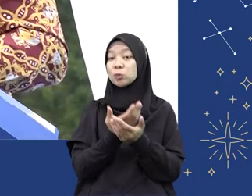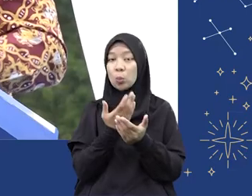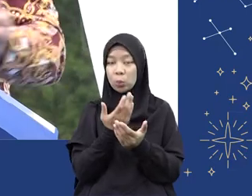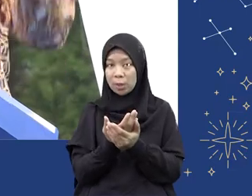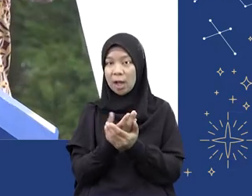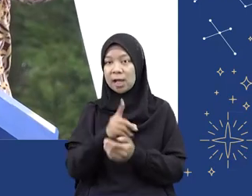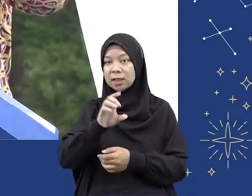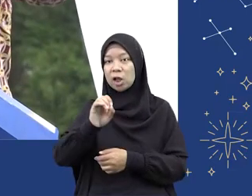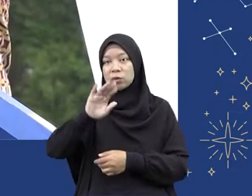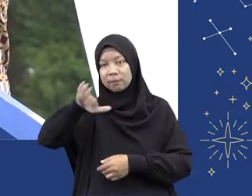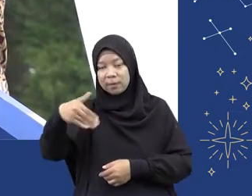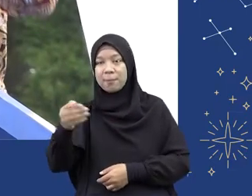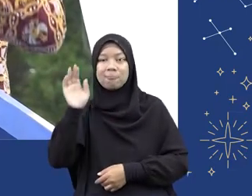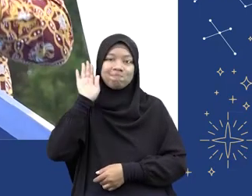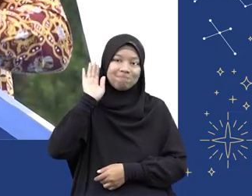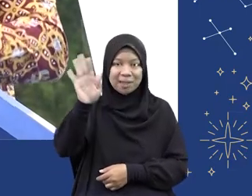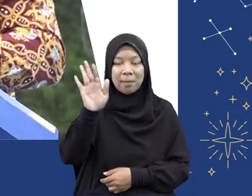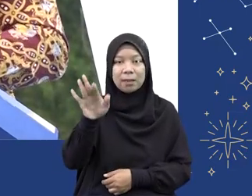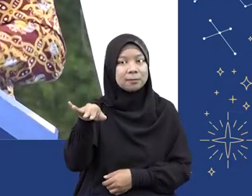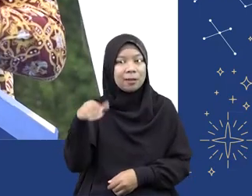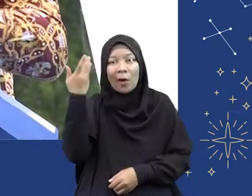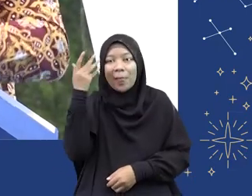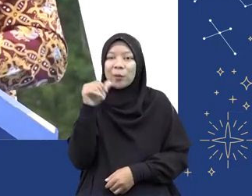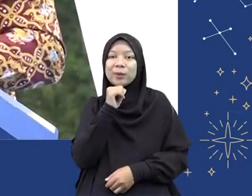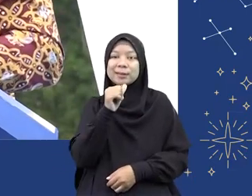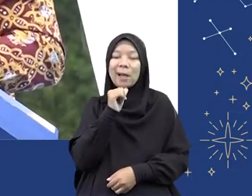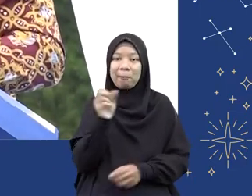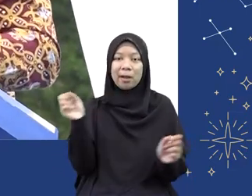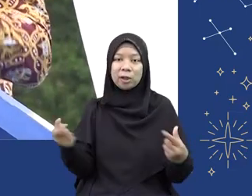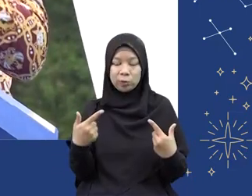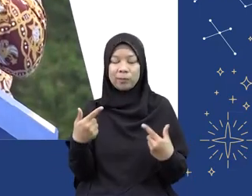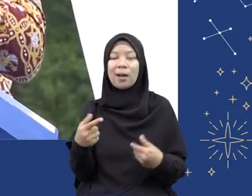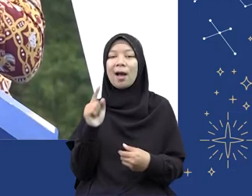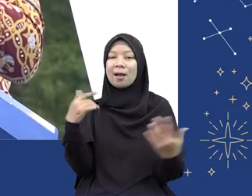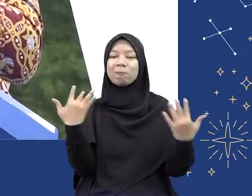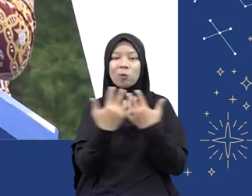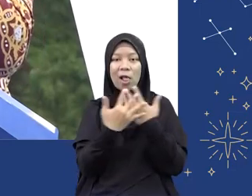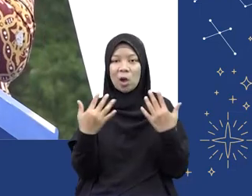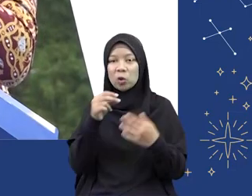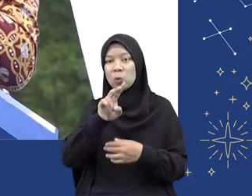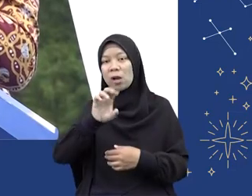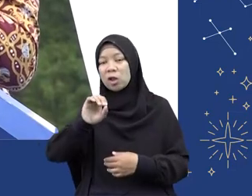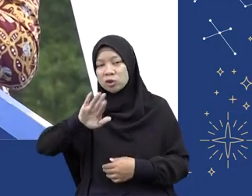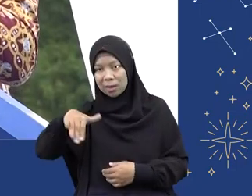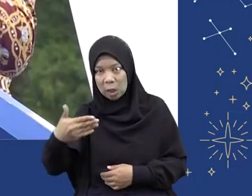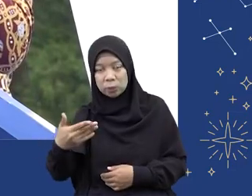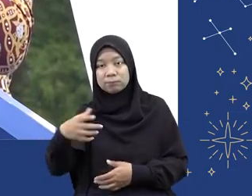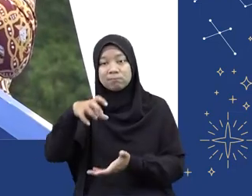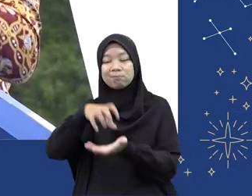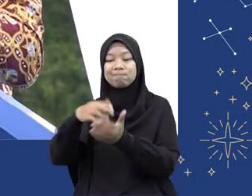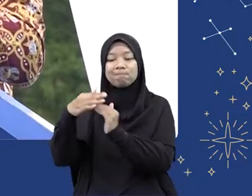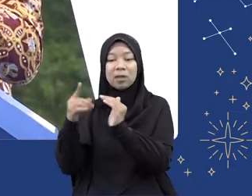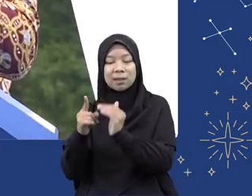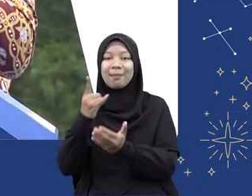100 tahun ke depan siapa yang masih hidup merayakan 200 tahun institusi ini tetap Lestari bahkan